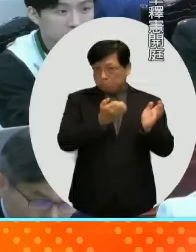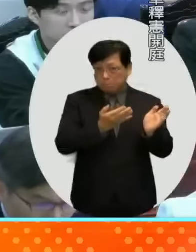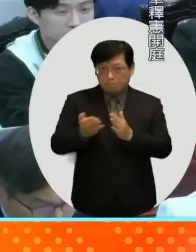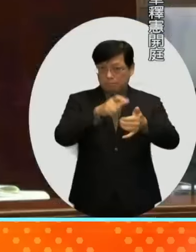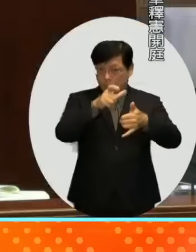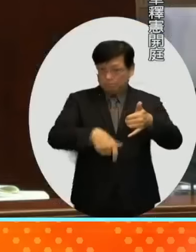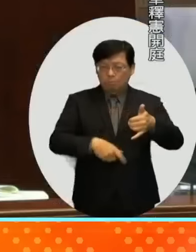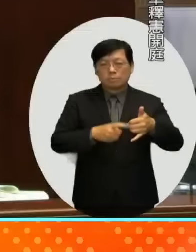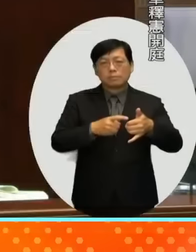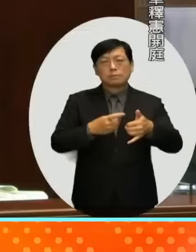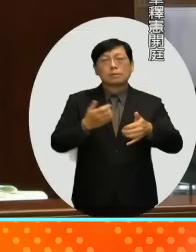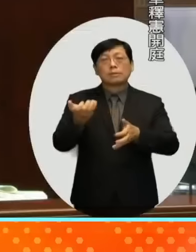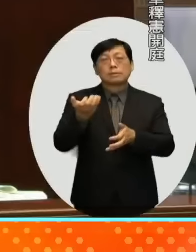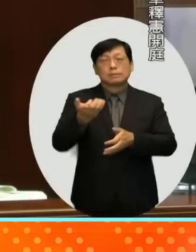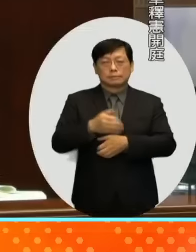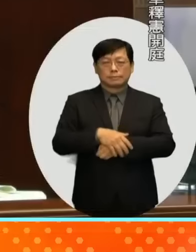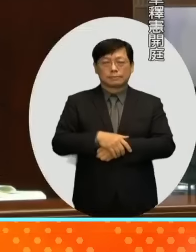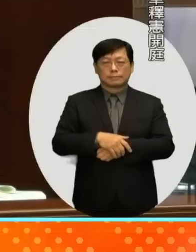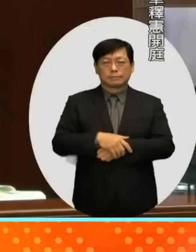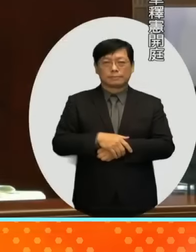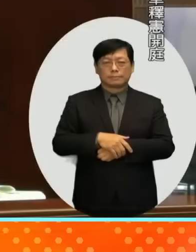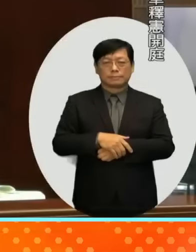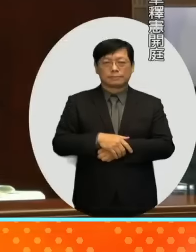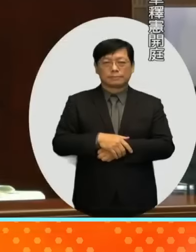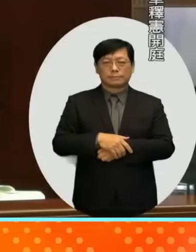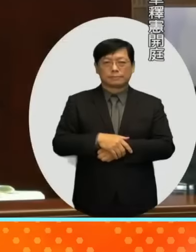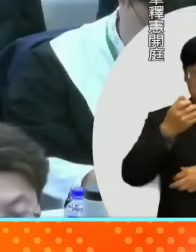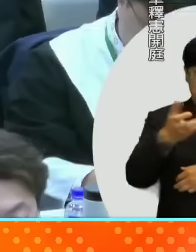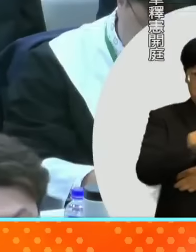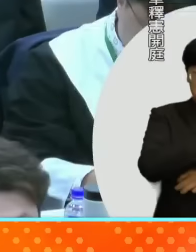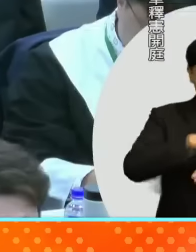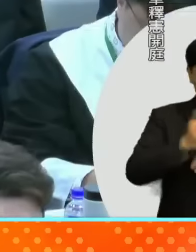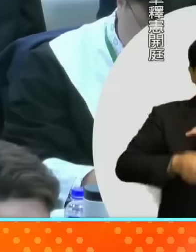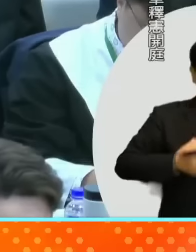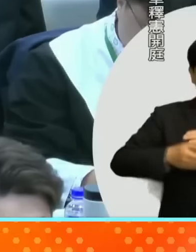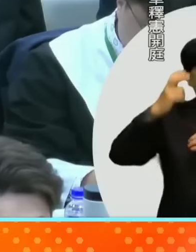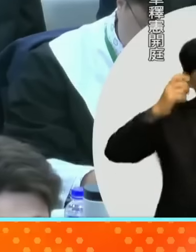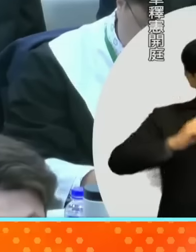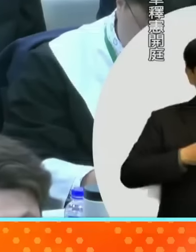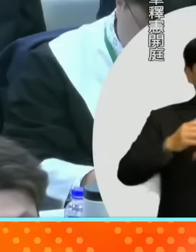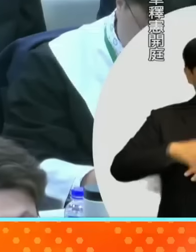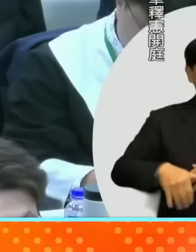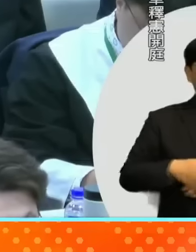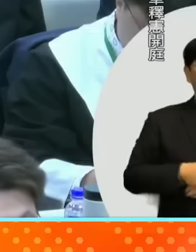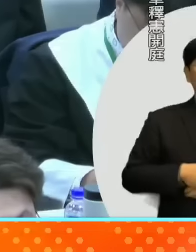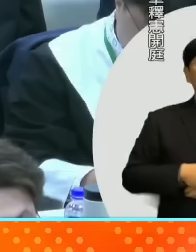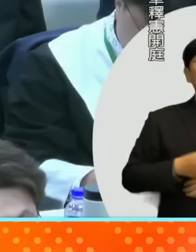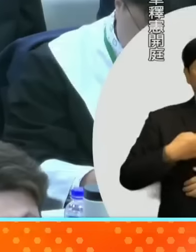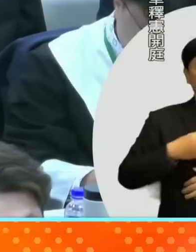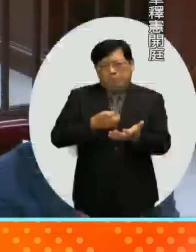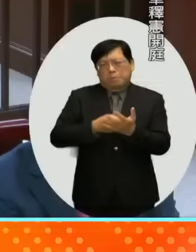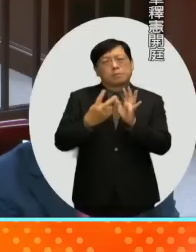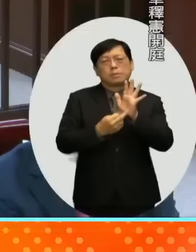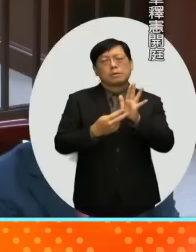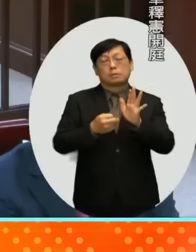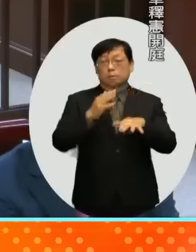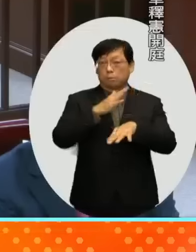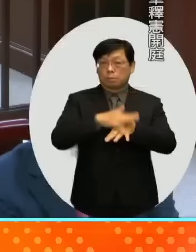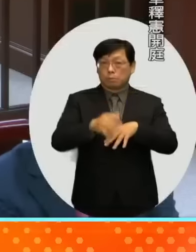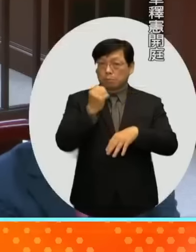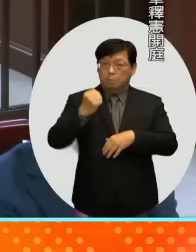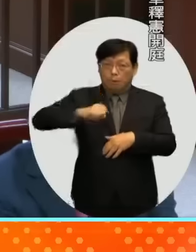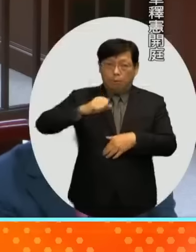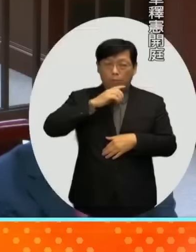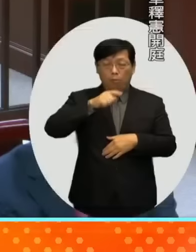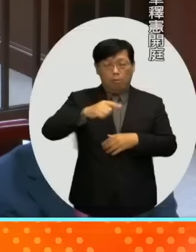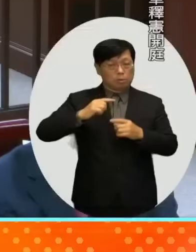况下，你要对抗这一种操纵整个国家机器的巨怪兽，请问一下，你打算要怎么办？你必须要拿出